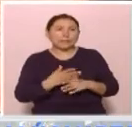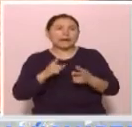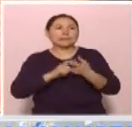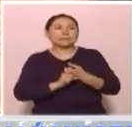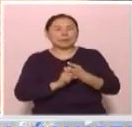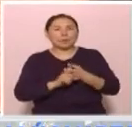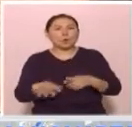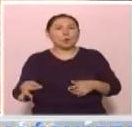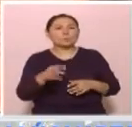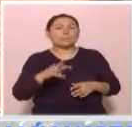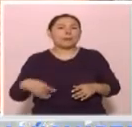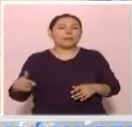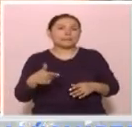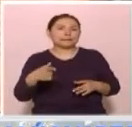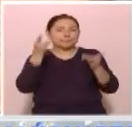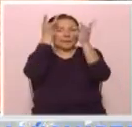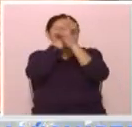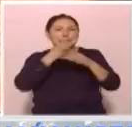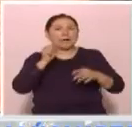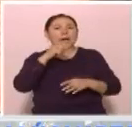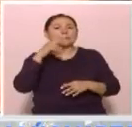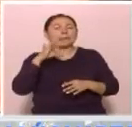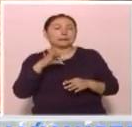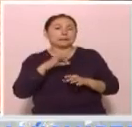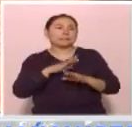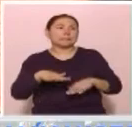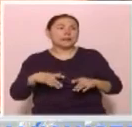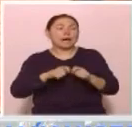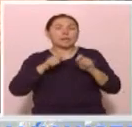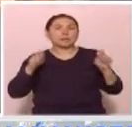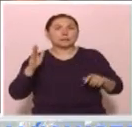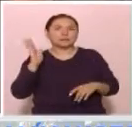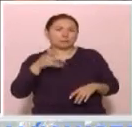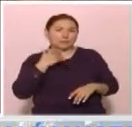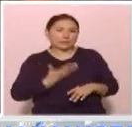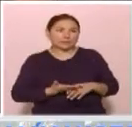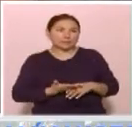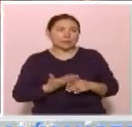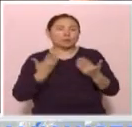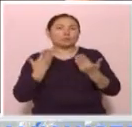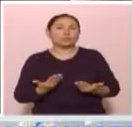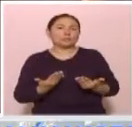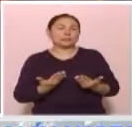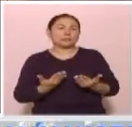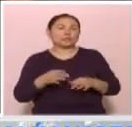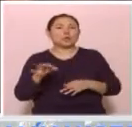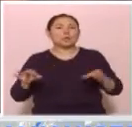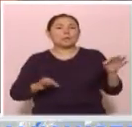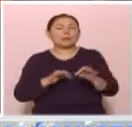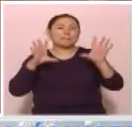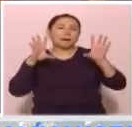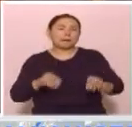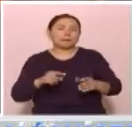облыста Маңғыстау мәдениет адалдық алаңы ашылатын болады. Бұл жобалардың